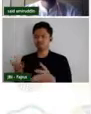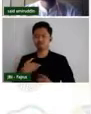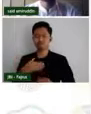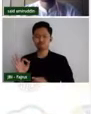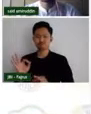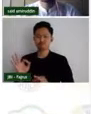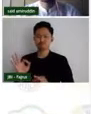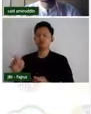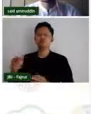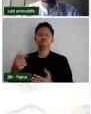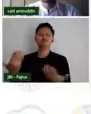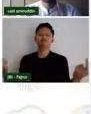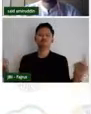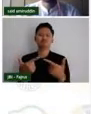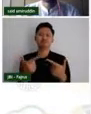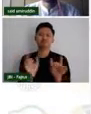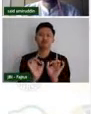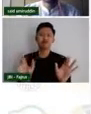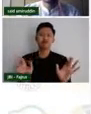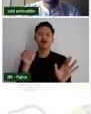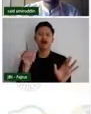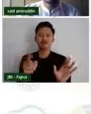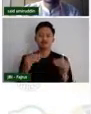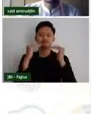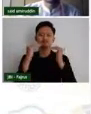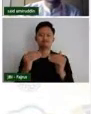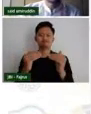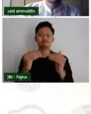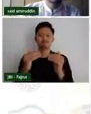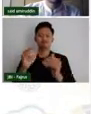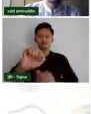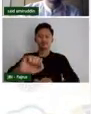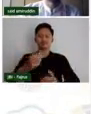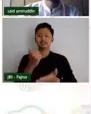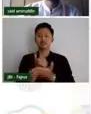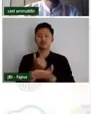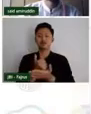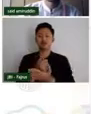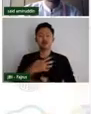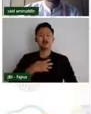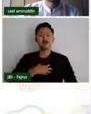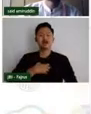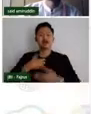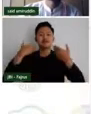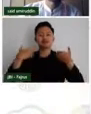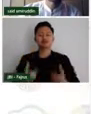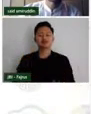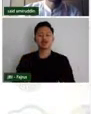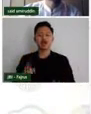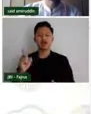bertentangan dengan hak asasi manusia. Karena sebagaimana tertuang dalam hak asasi manusia bahwa hak